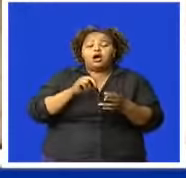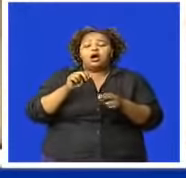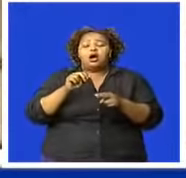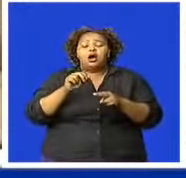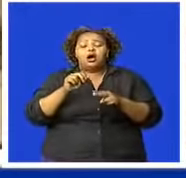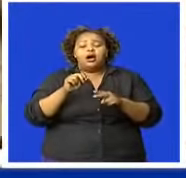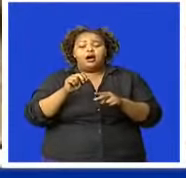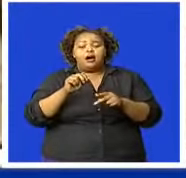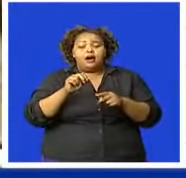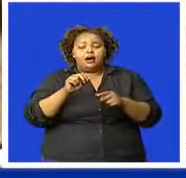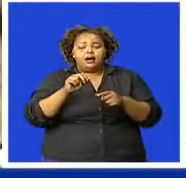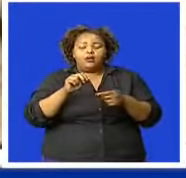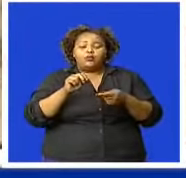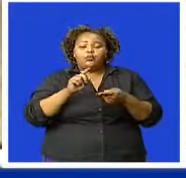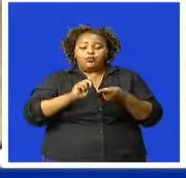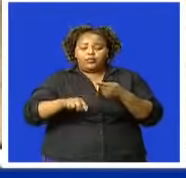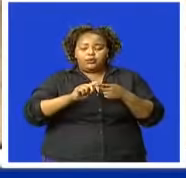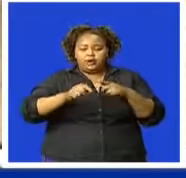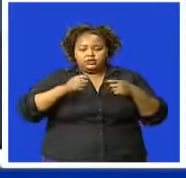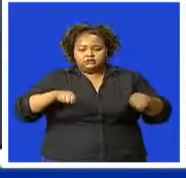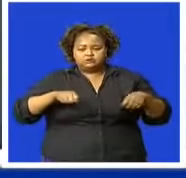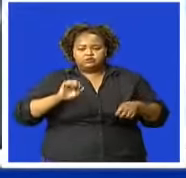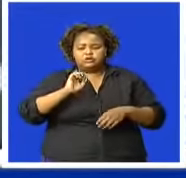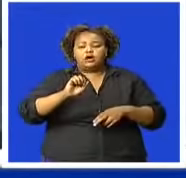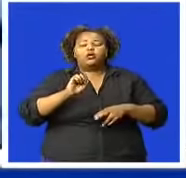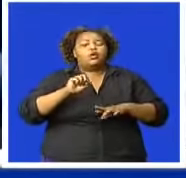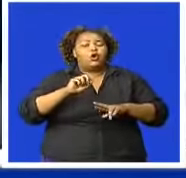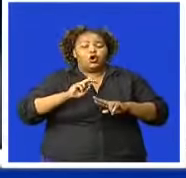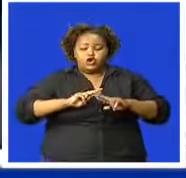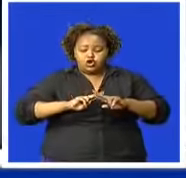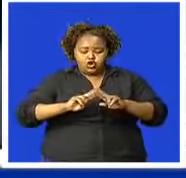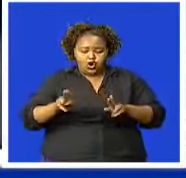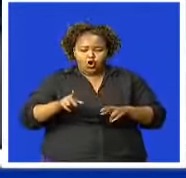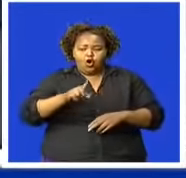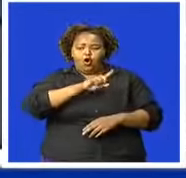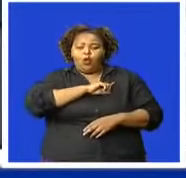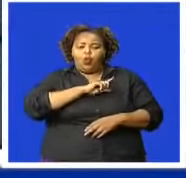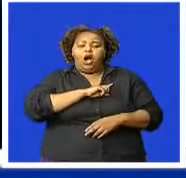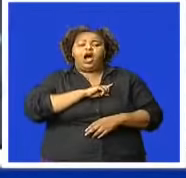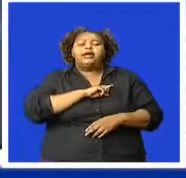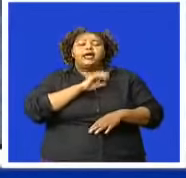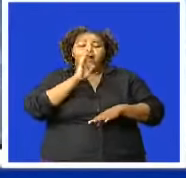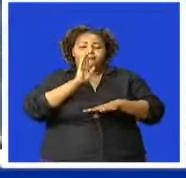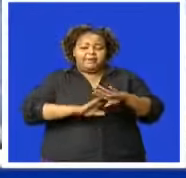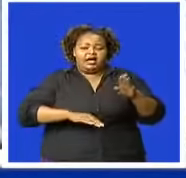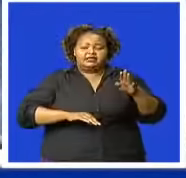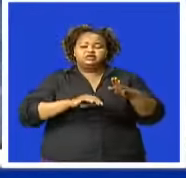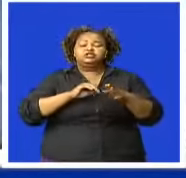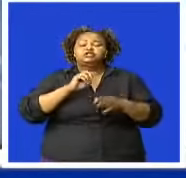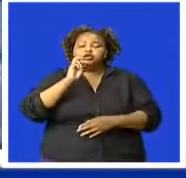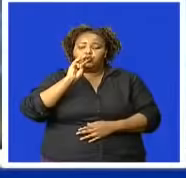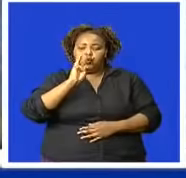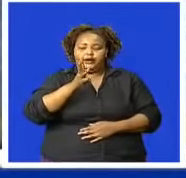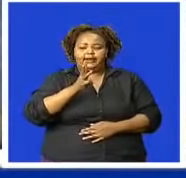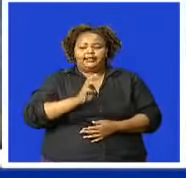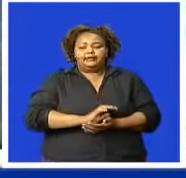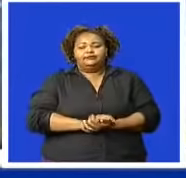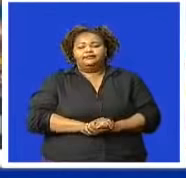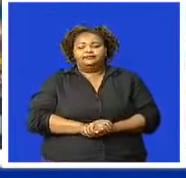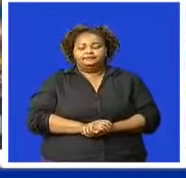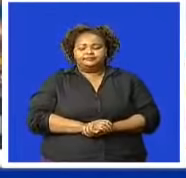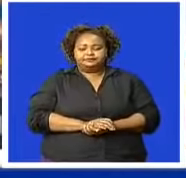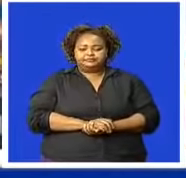midlalo njengoba umthetho utawuthatha indzawo yawo. Tindzabeni bika Temalangeni Dlamini na Fabrice Musonera eMbabane.